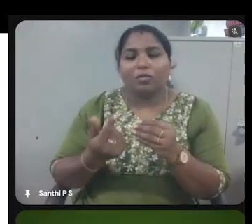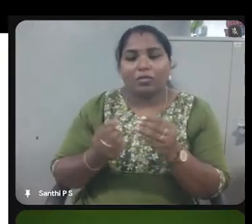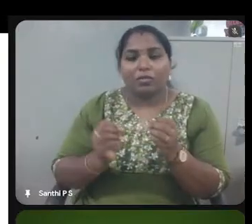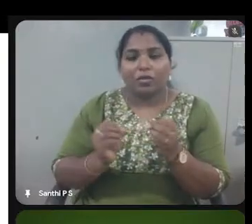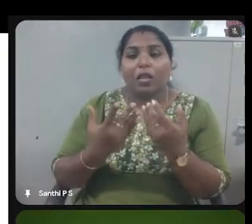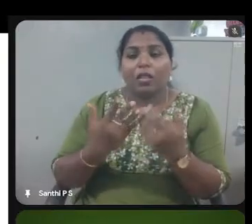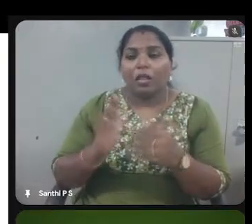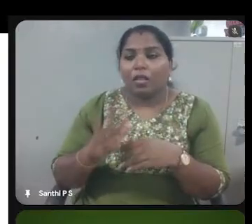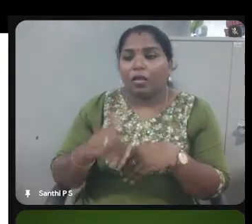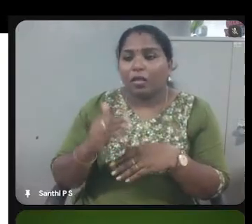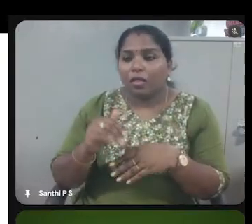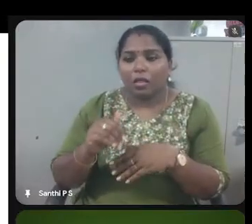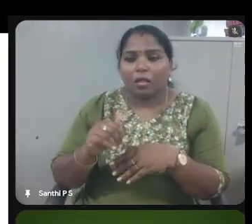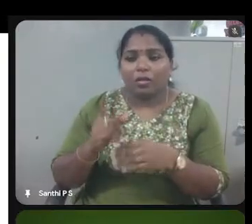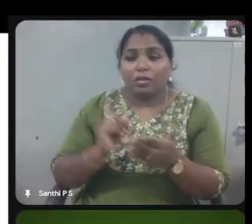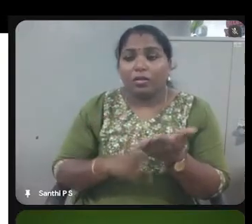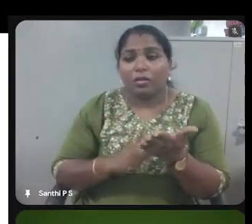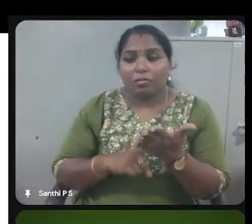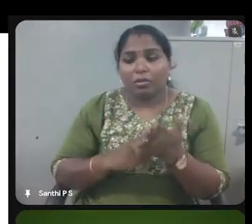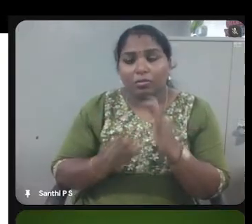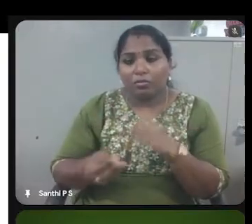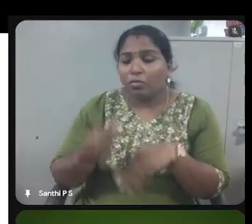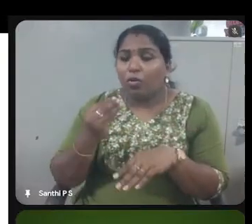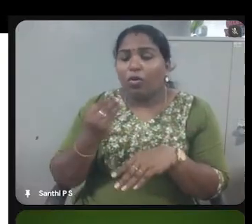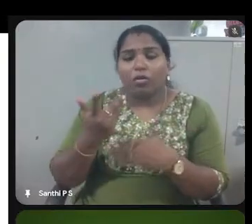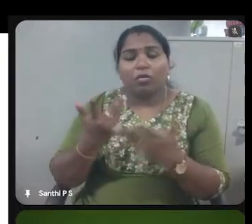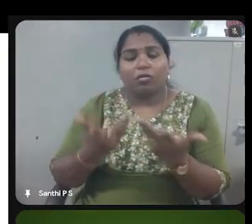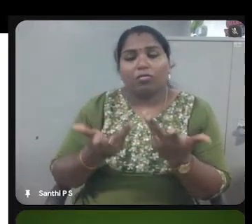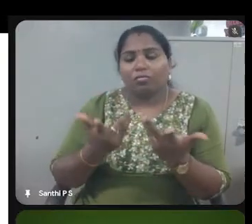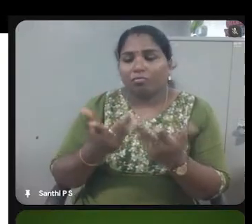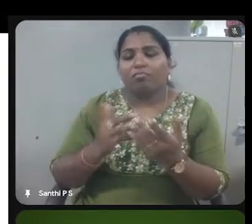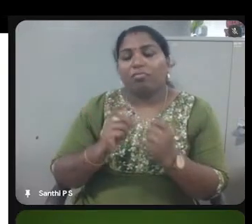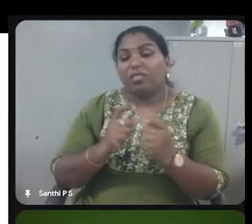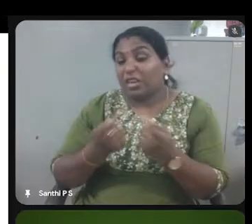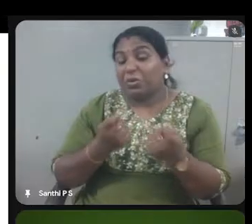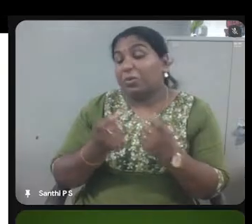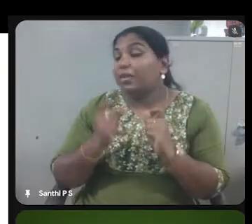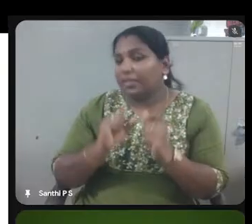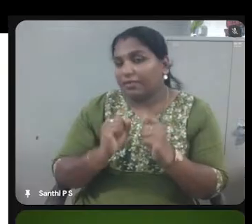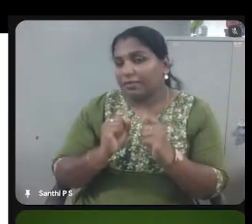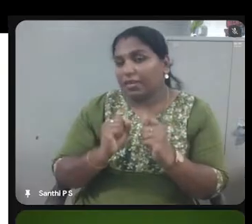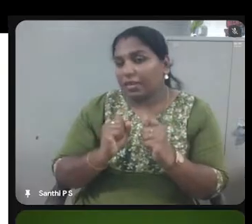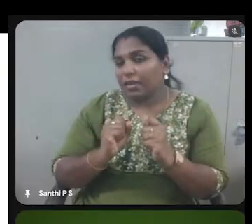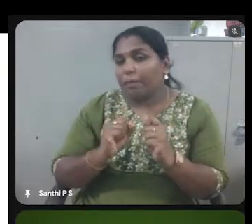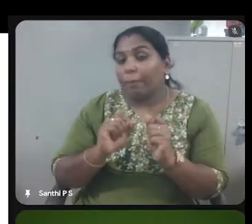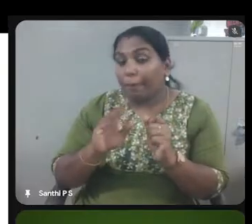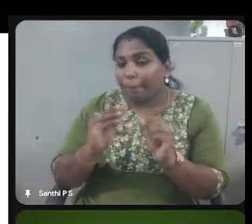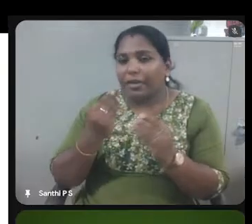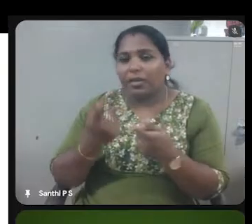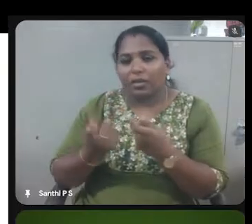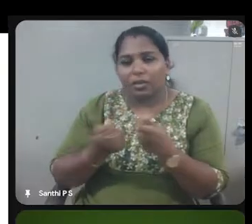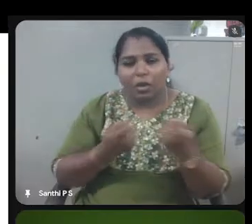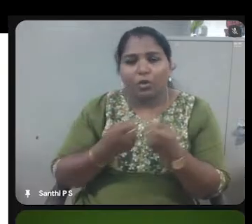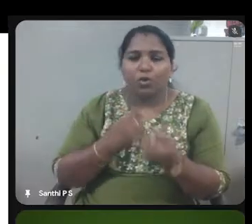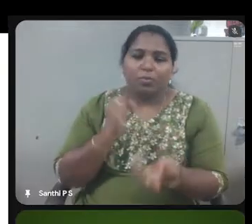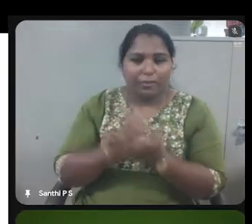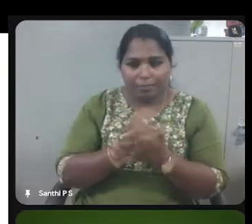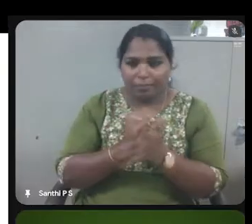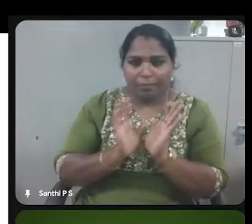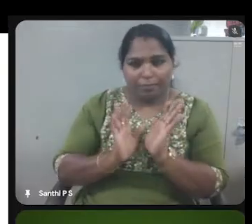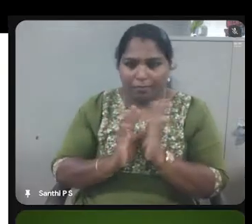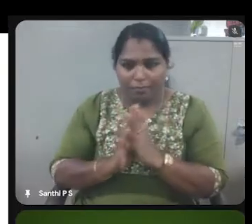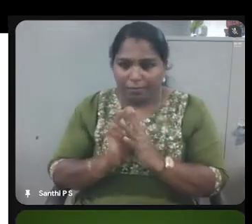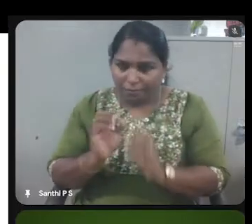വരുന്ന ഡിമാൻഡ് കൂടുകയും വാശി കൂടുകയൊക്കെ ചെയ്യുമ്പോഴാണ് നമുക്കത് കൺട്രോൾ ചെയ്യാൻ പറ്റാത്തൊരവസ്ഥയിലോട്ട് പോവാ.